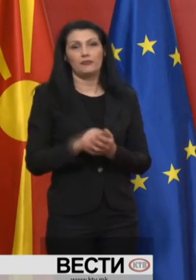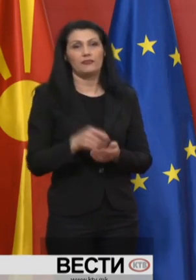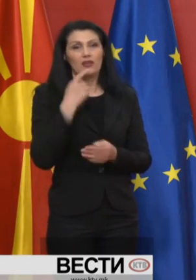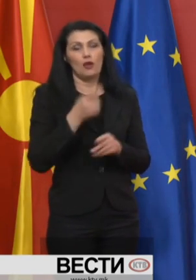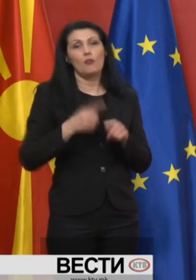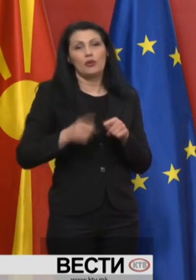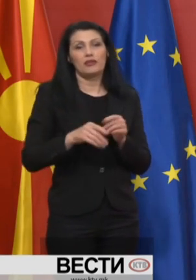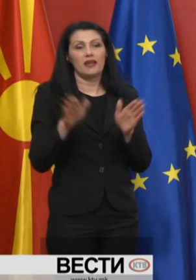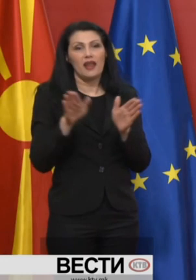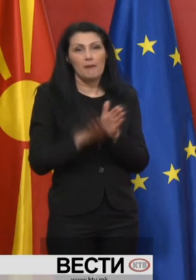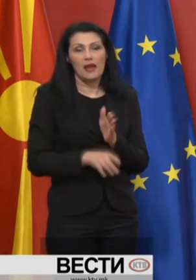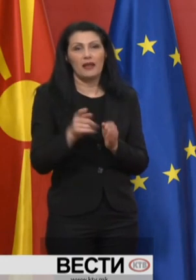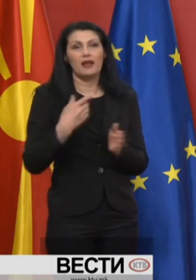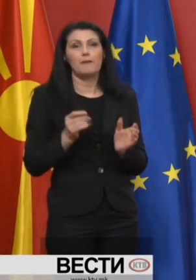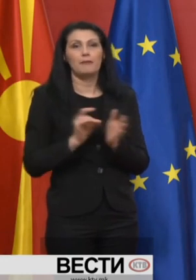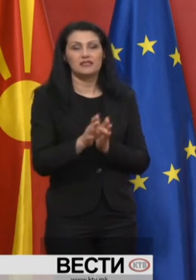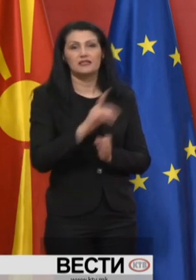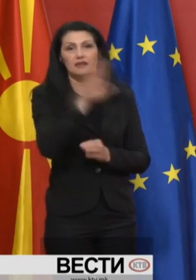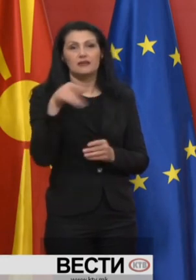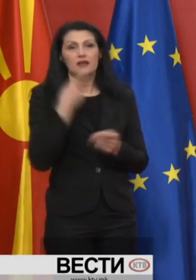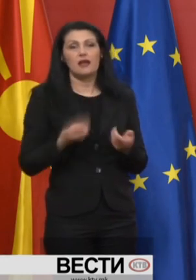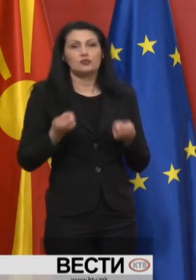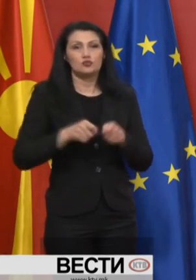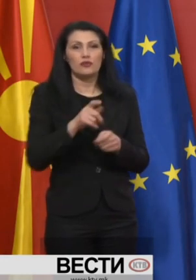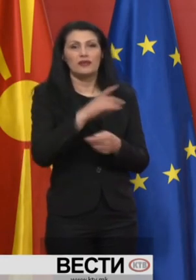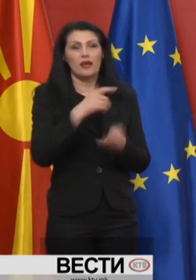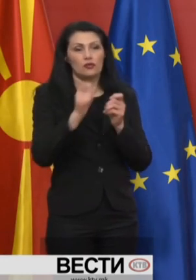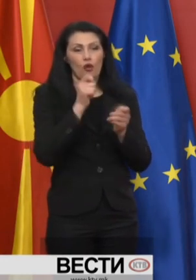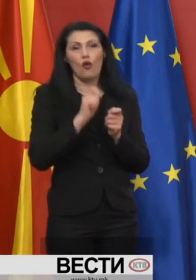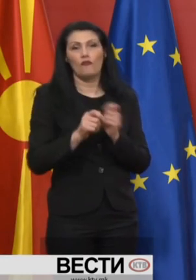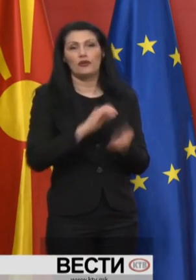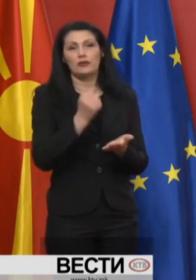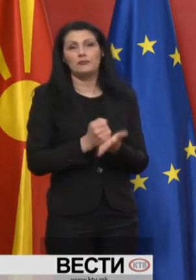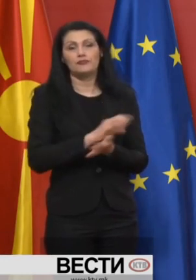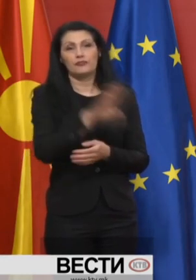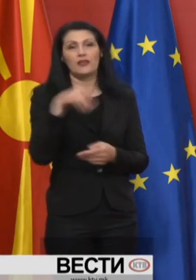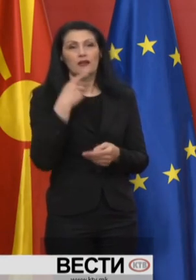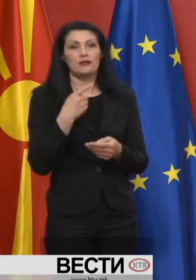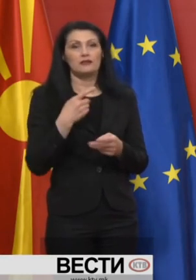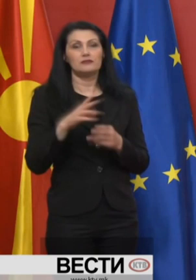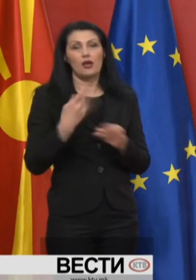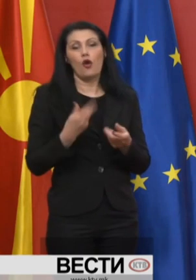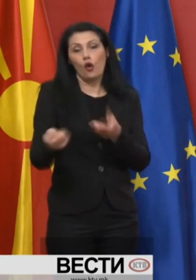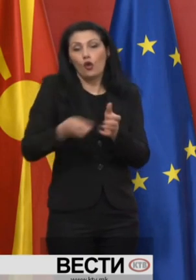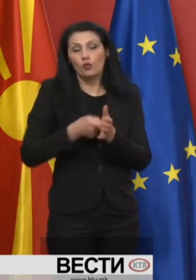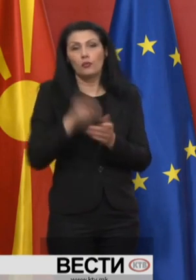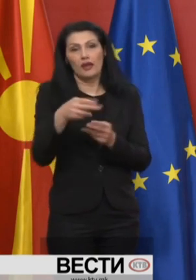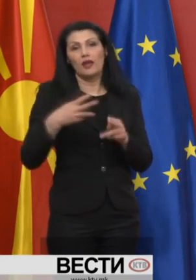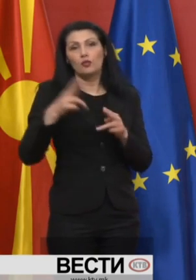Поради намалената динамика на склучување на договори за производство и за откуп на тутун за